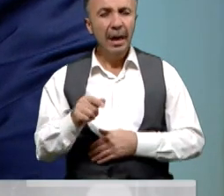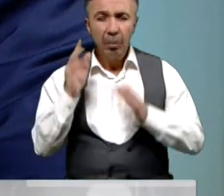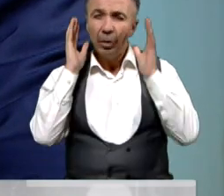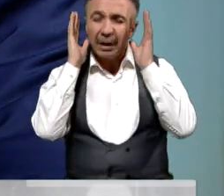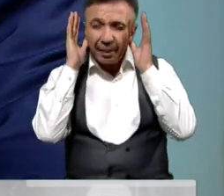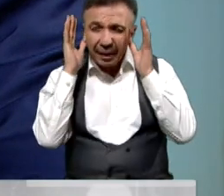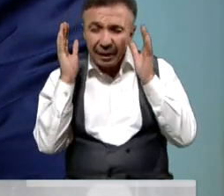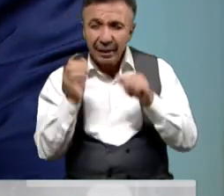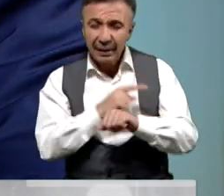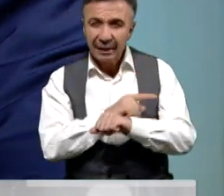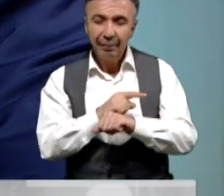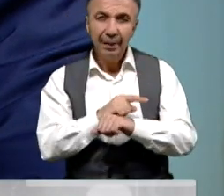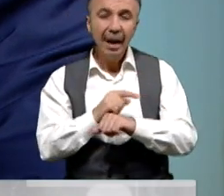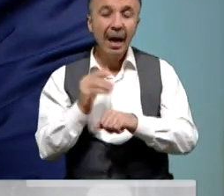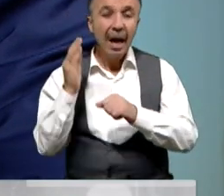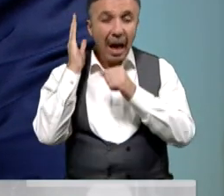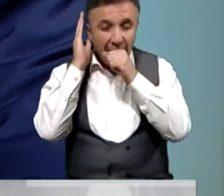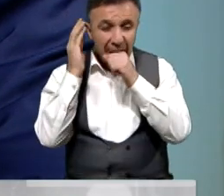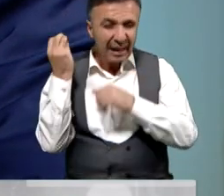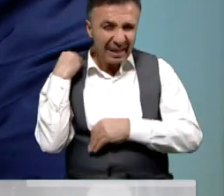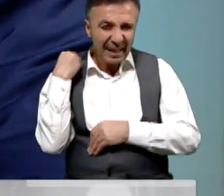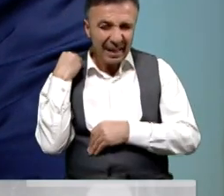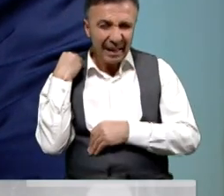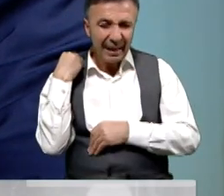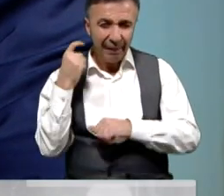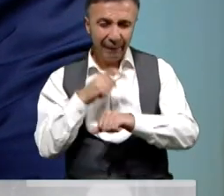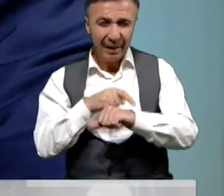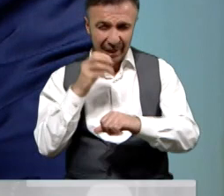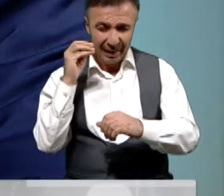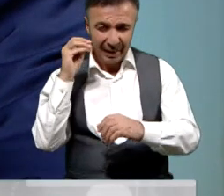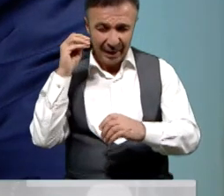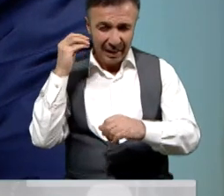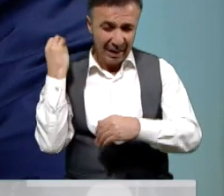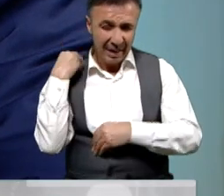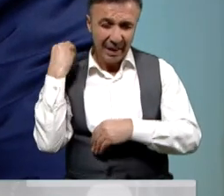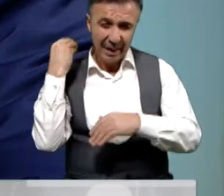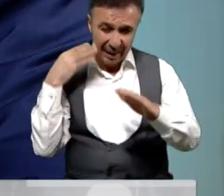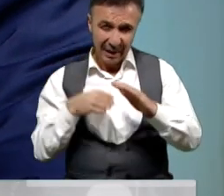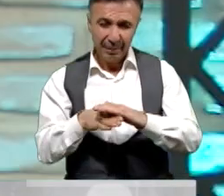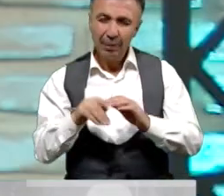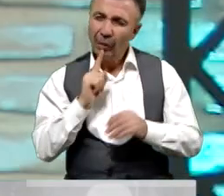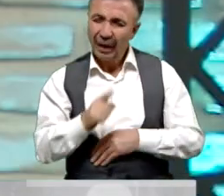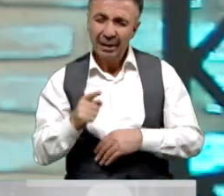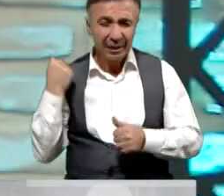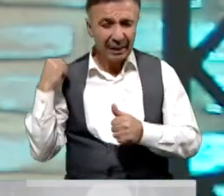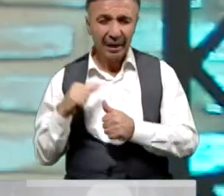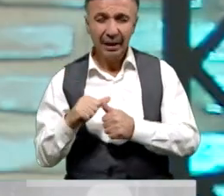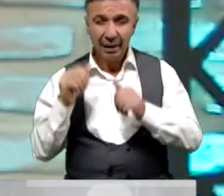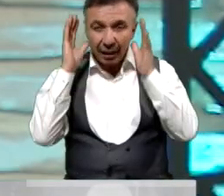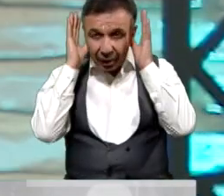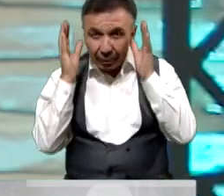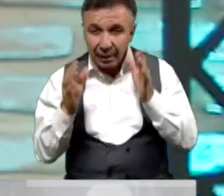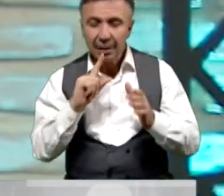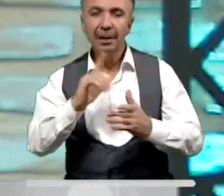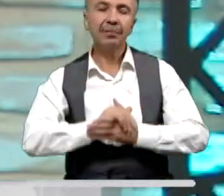kılarken ezan yeni okunuyorsa vakit yeni girmişse bu farzı yeniden kılacaktır benim aklıma şu geldi mesela hocam